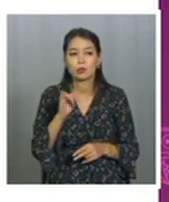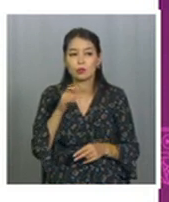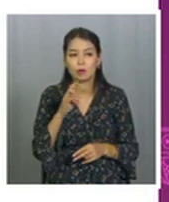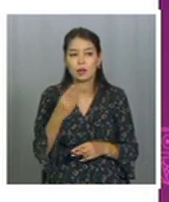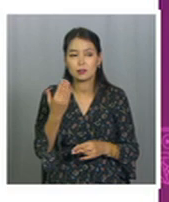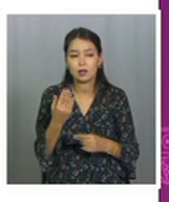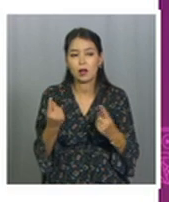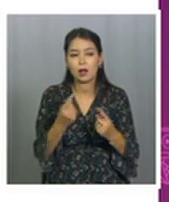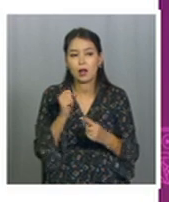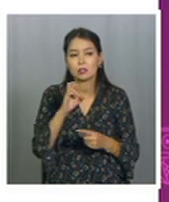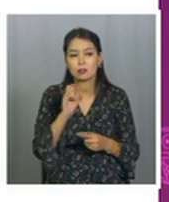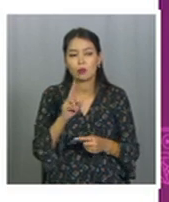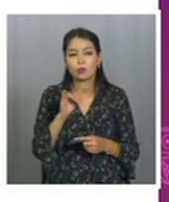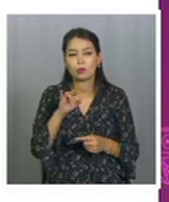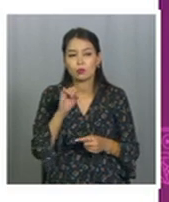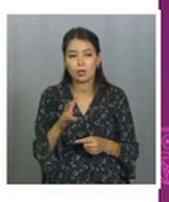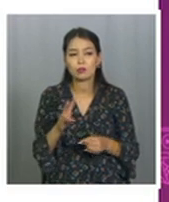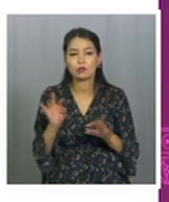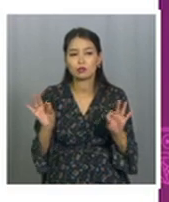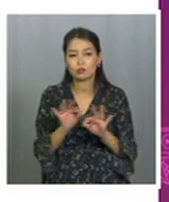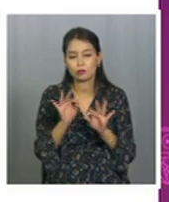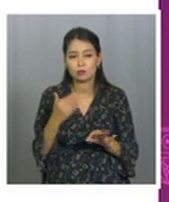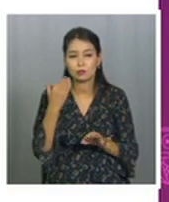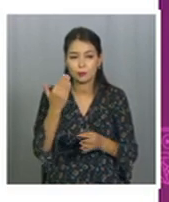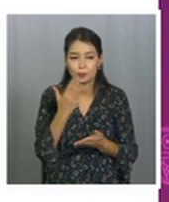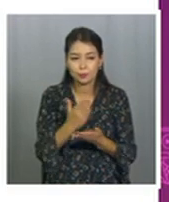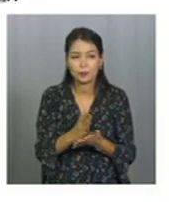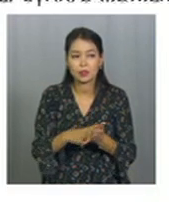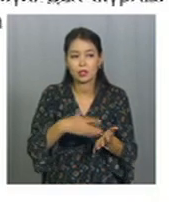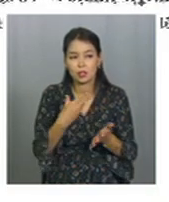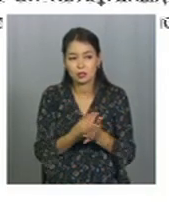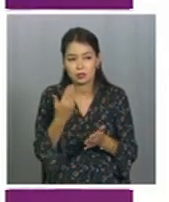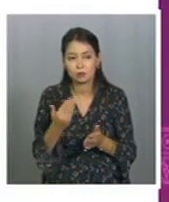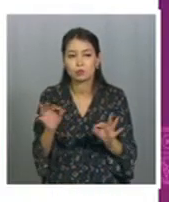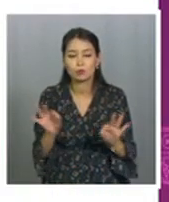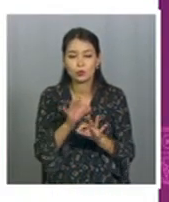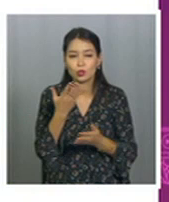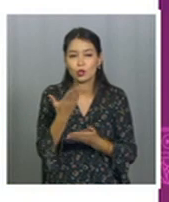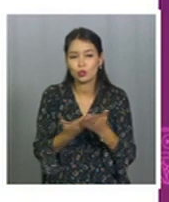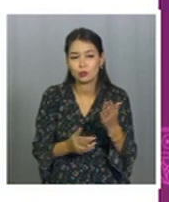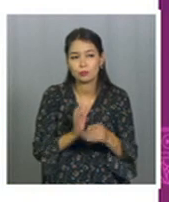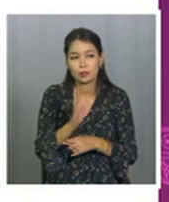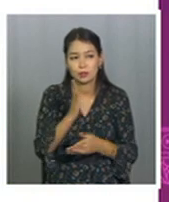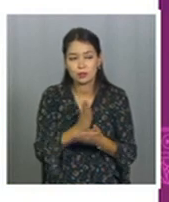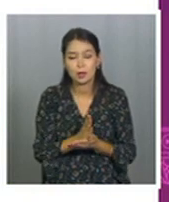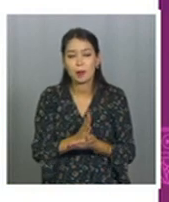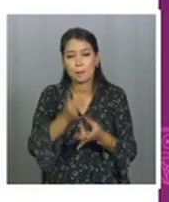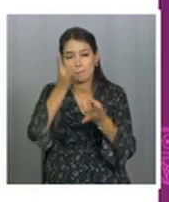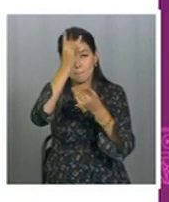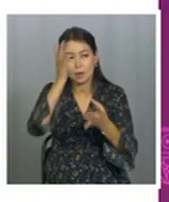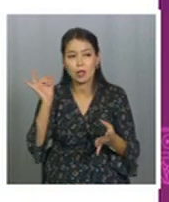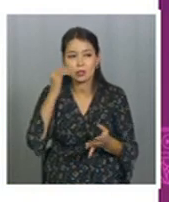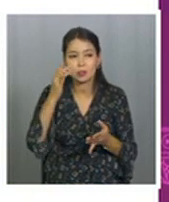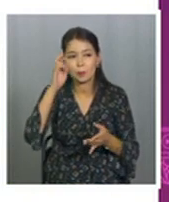Оны бүгінге жеткен қазақ кәсіби музыкасының үлгісі деп санауға болады. Мәдени мұра мемлекеттік бағдарламасы